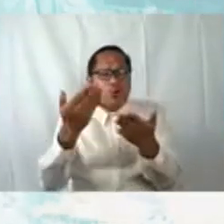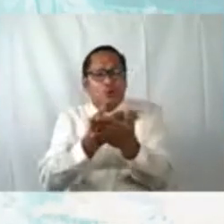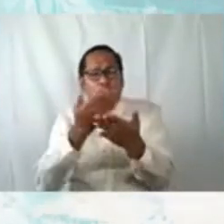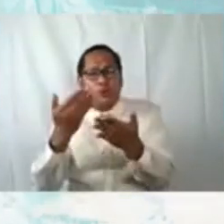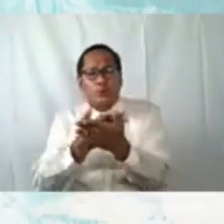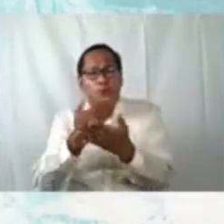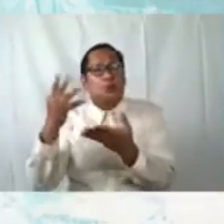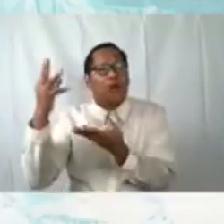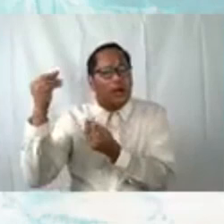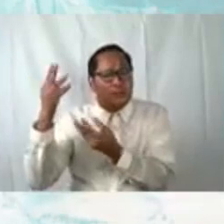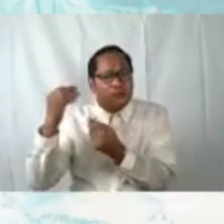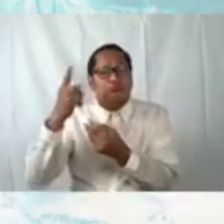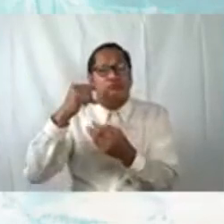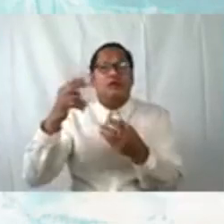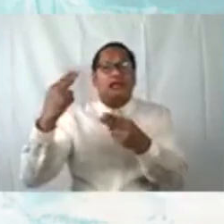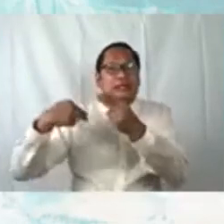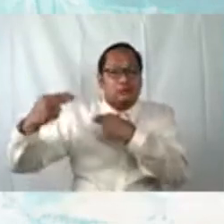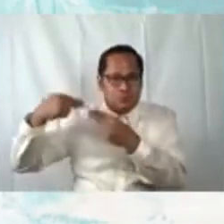sa kasaysayan.